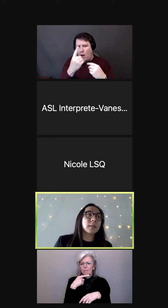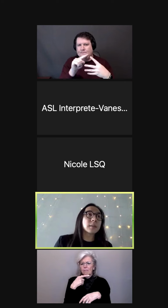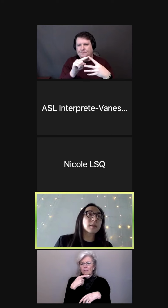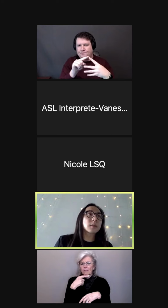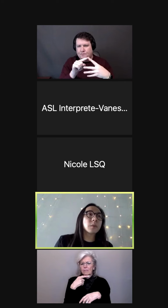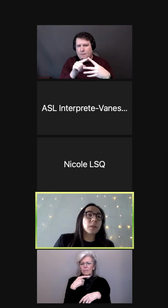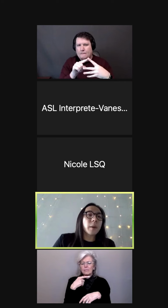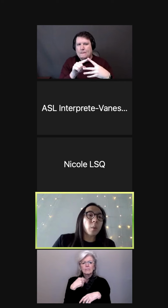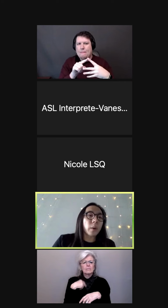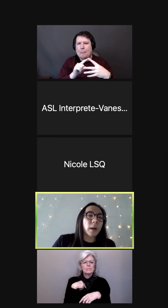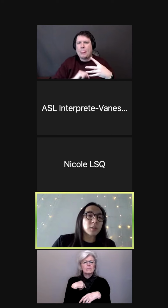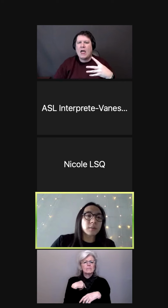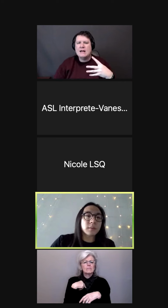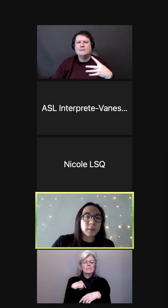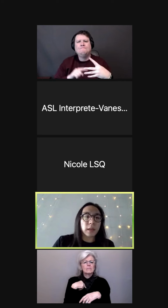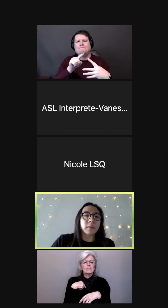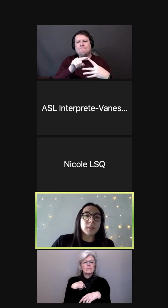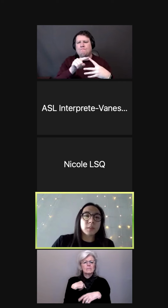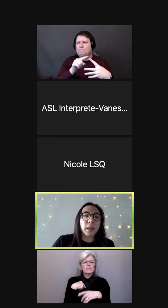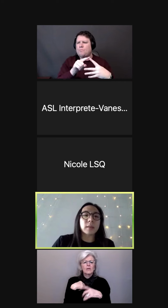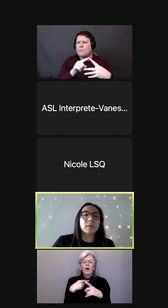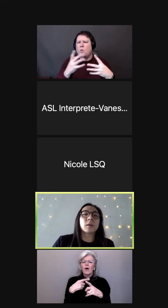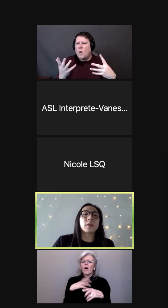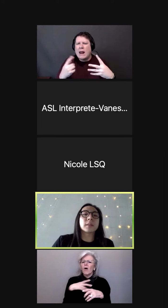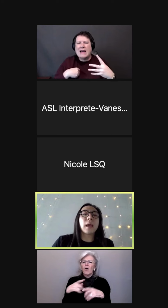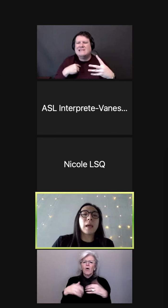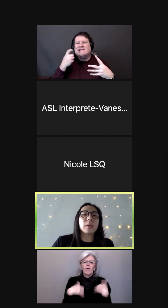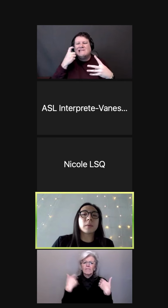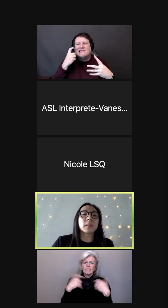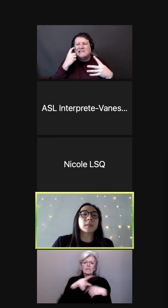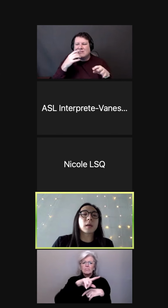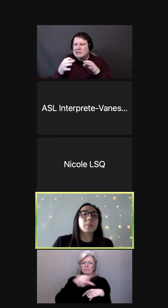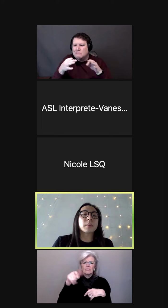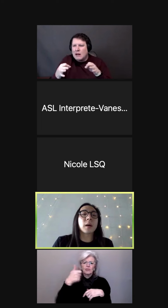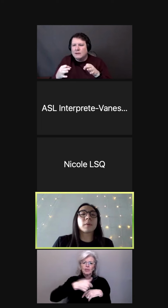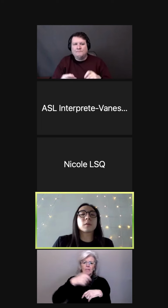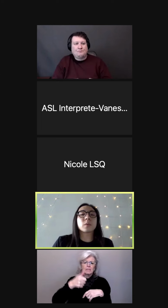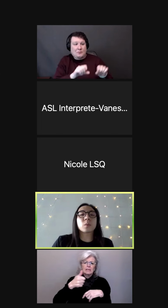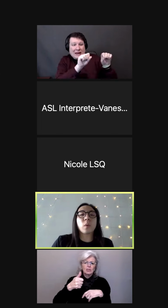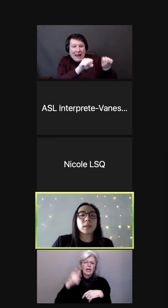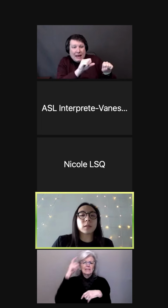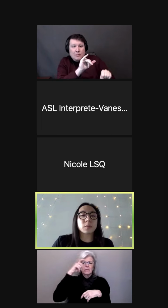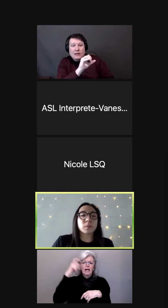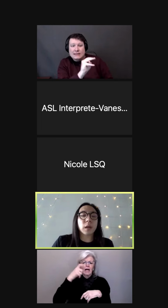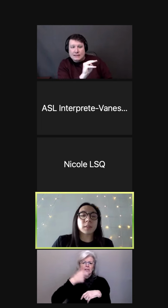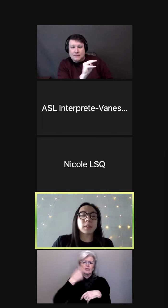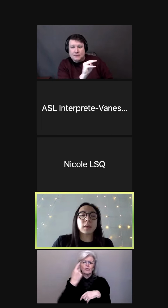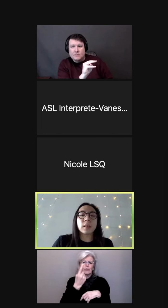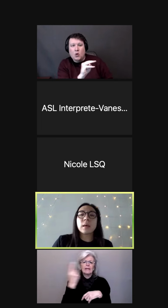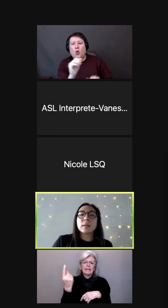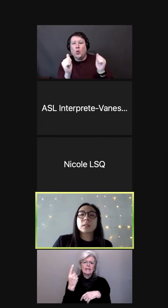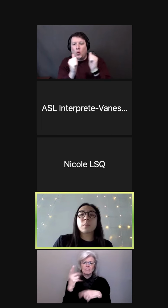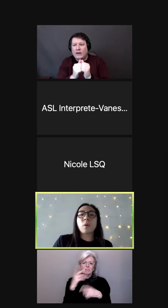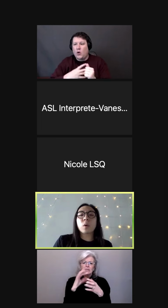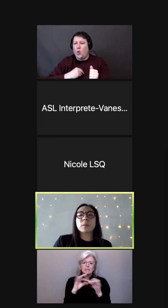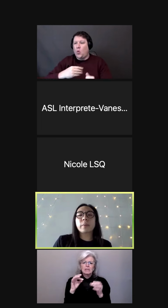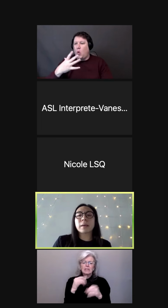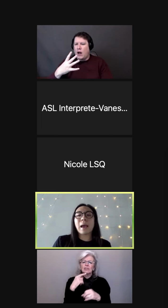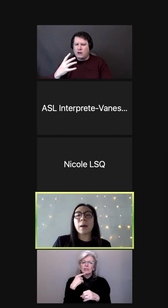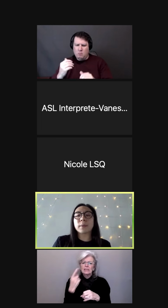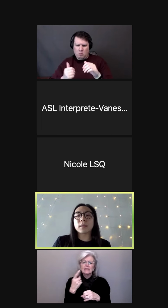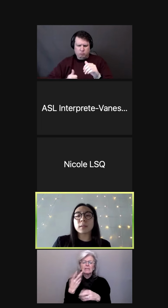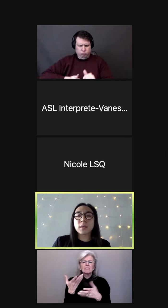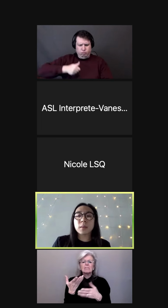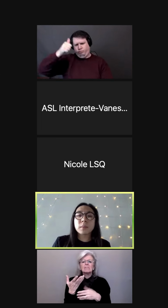nous venons tous des expériences uniques et c'est ce que j'ai expliqué. On a parlé de la